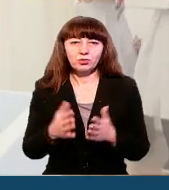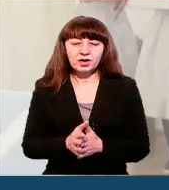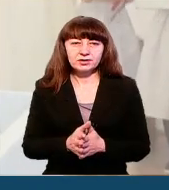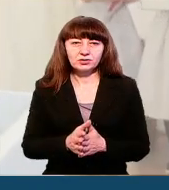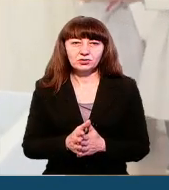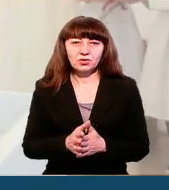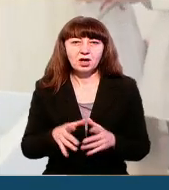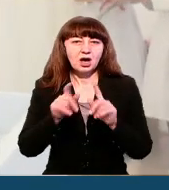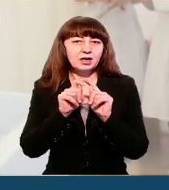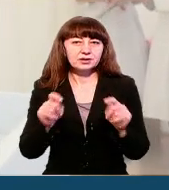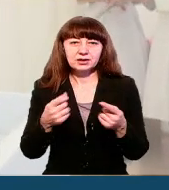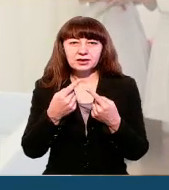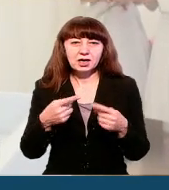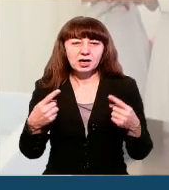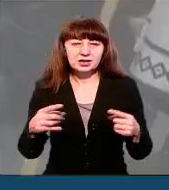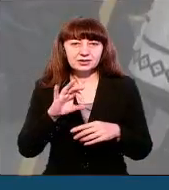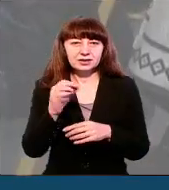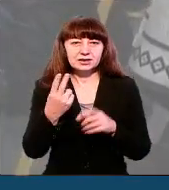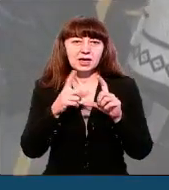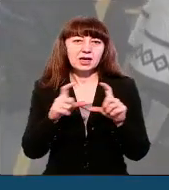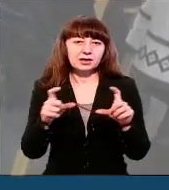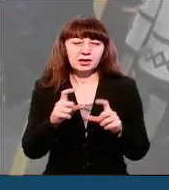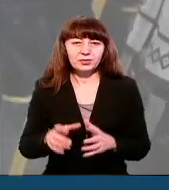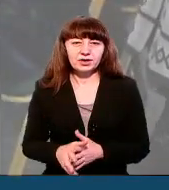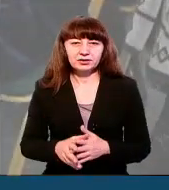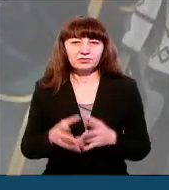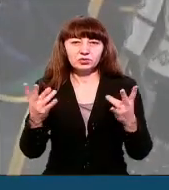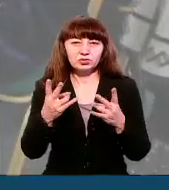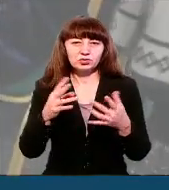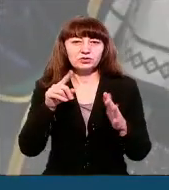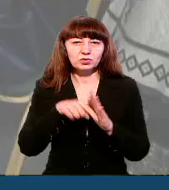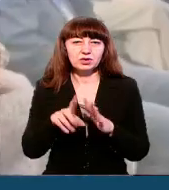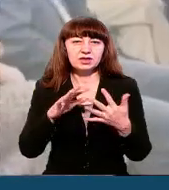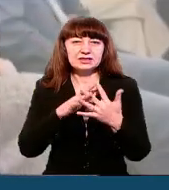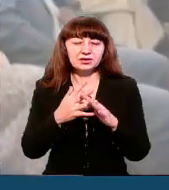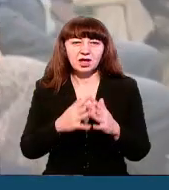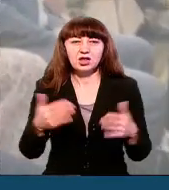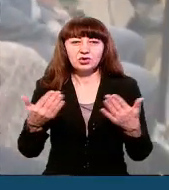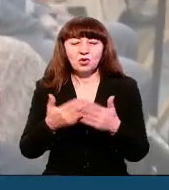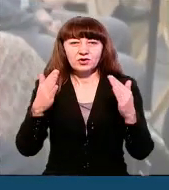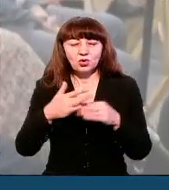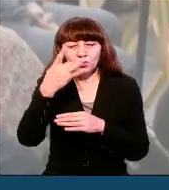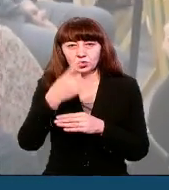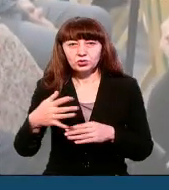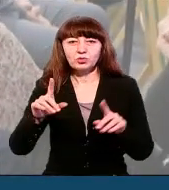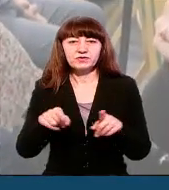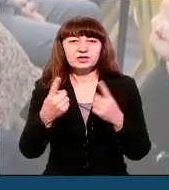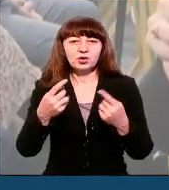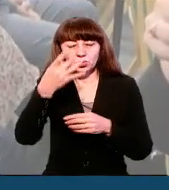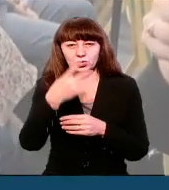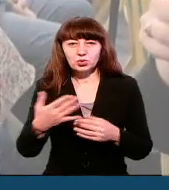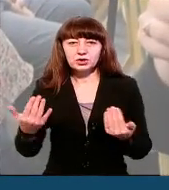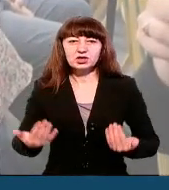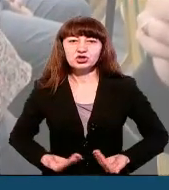болайық ағайын. Республика күні құтты болсын. Жаңа мәдениет үйі ауыл тұрғындары үшін ғана емес, жақын маңдағы елді мекендерінде мәдени